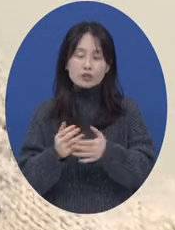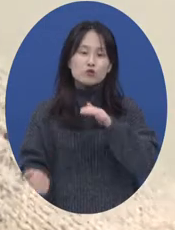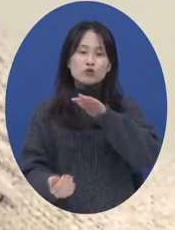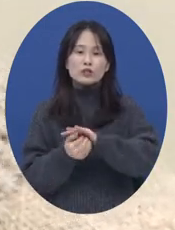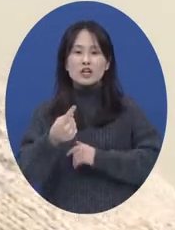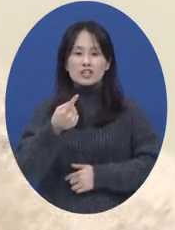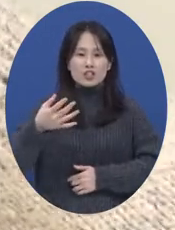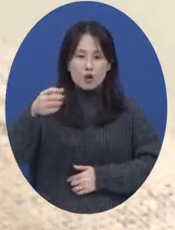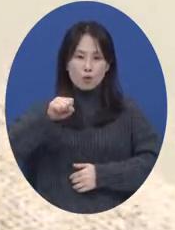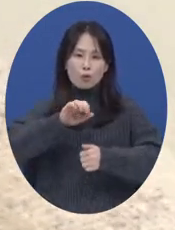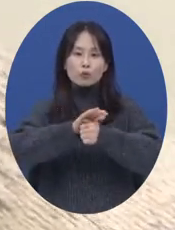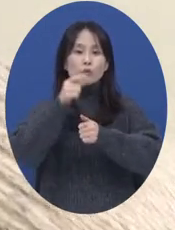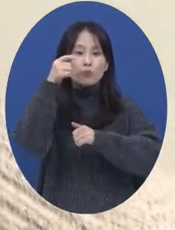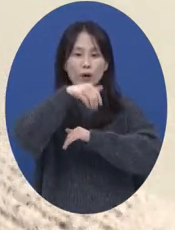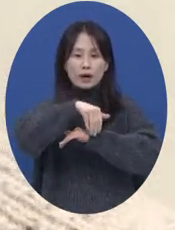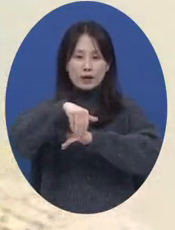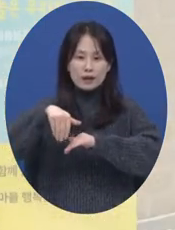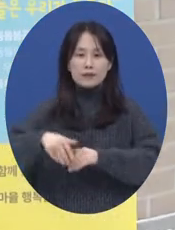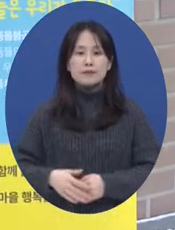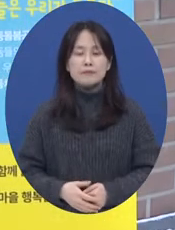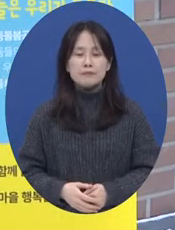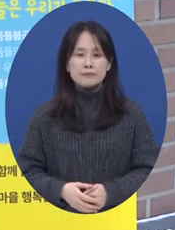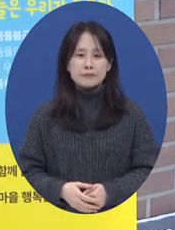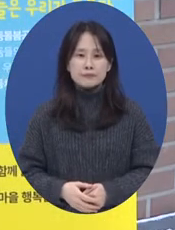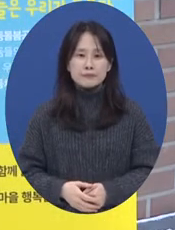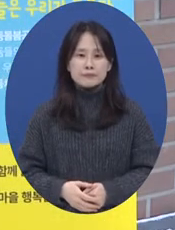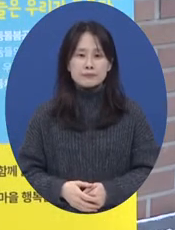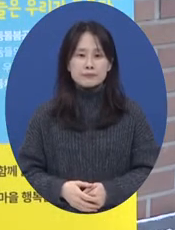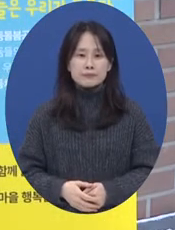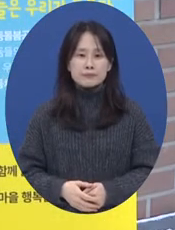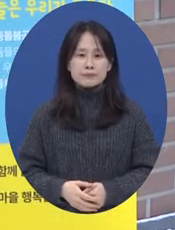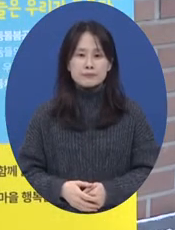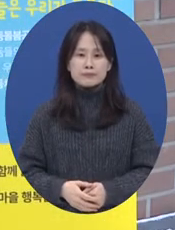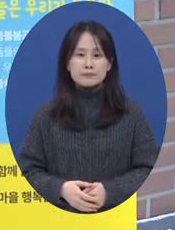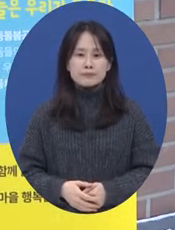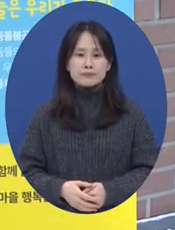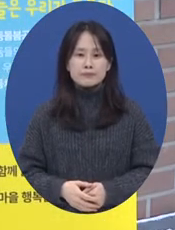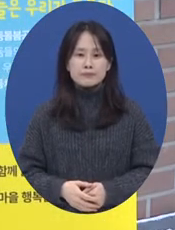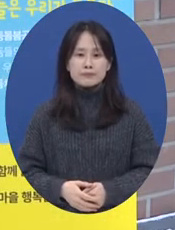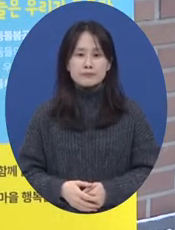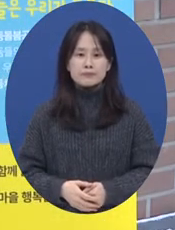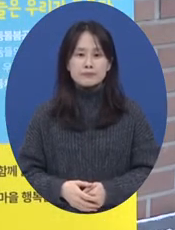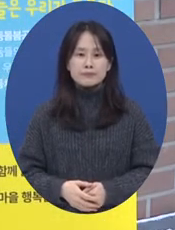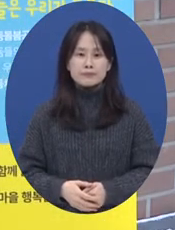1억원까지 지원 한다는 계획입니다 경기 gtv 구형 술입니다